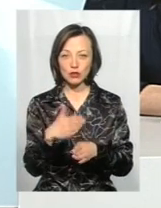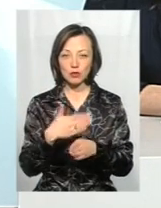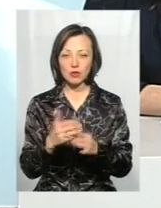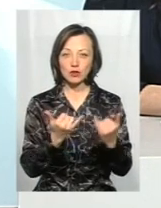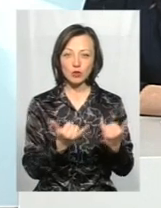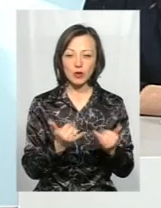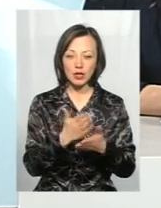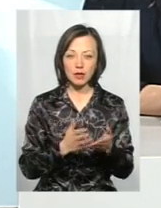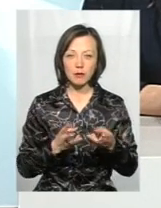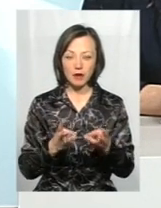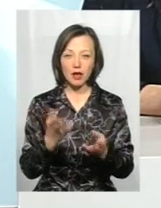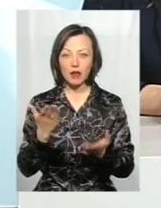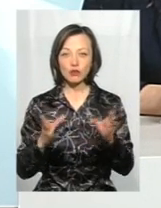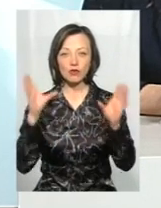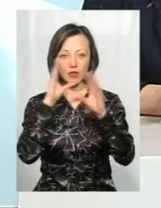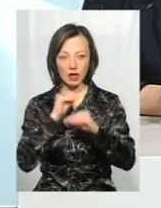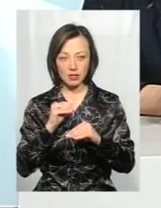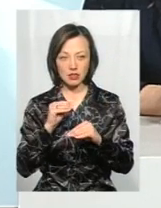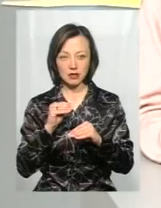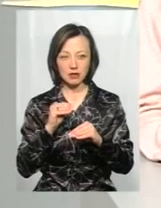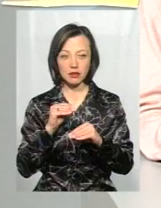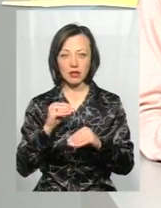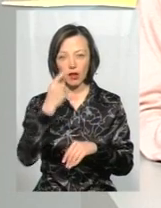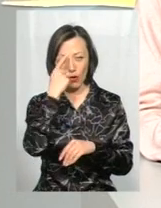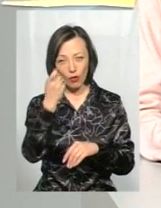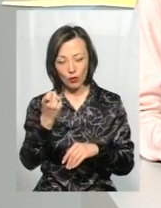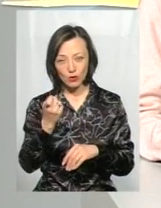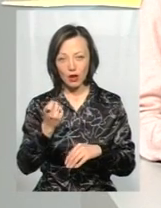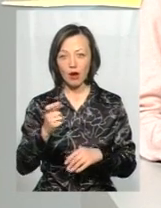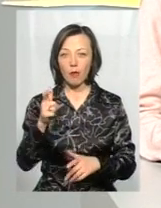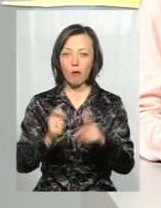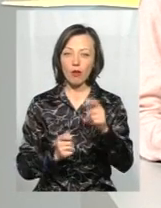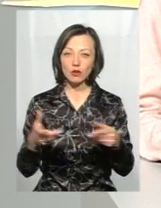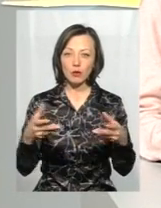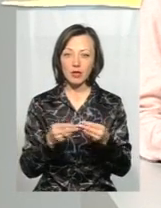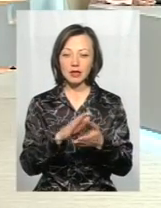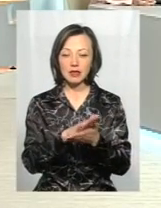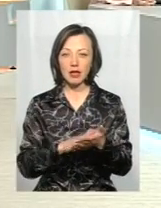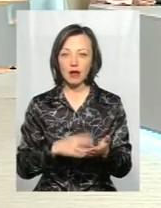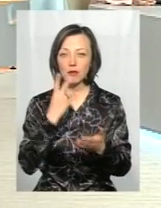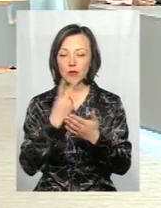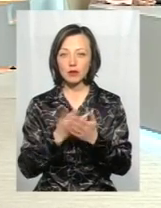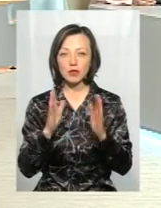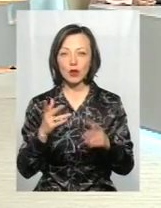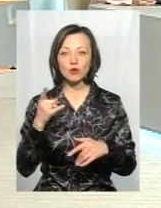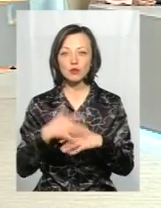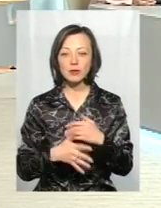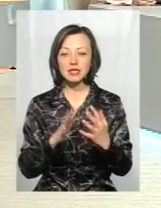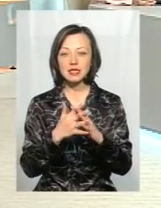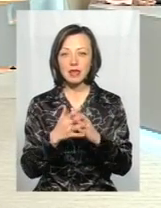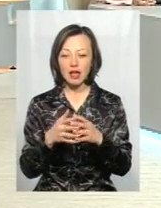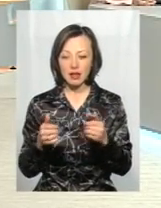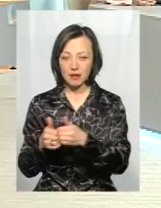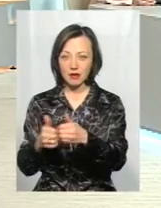Сьогодні хлібопекарня. Якщо вдасться, наголошую, молочний кооператив, і далі будемо бачити. Розумієте, ті села, які знаходяться